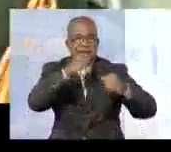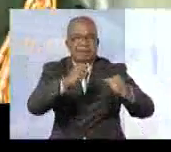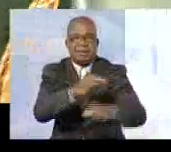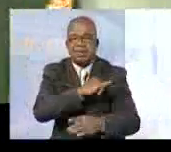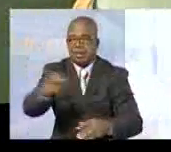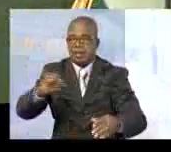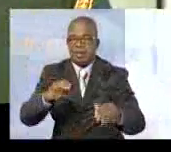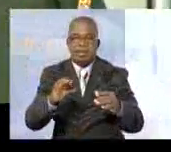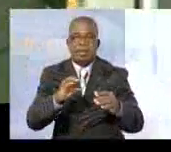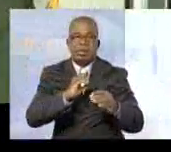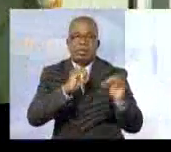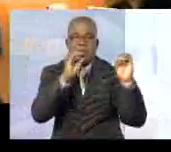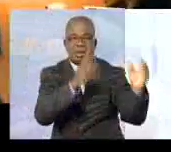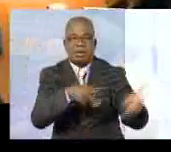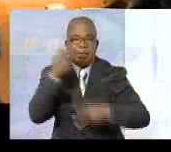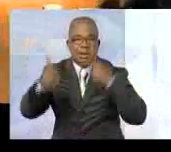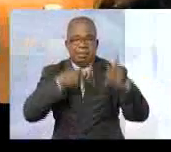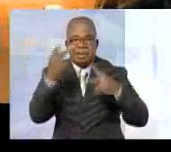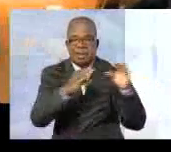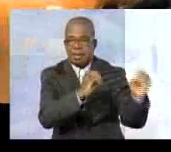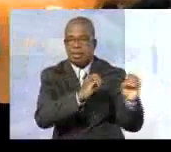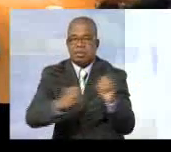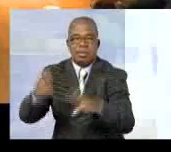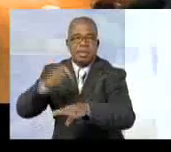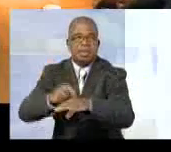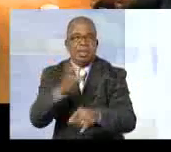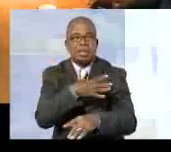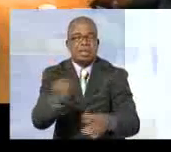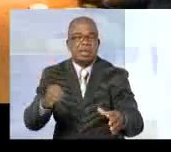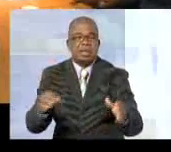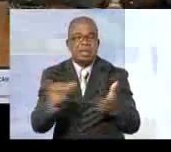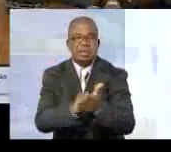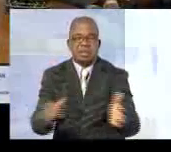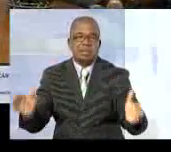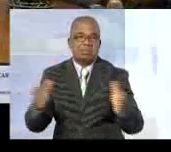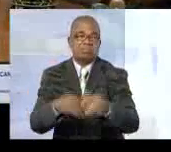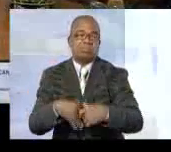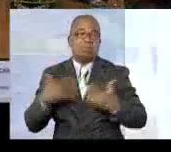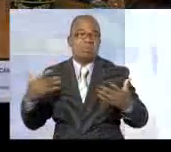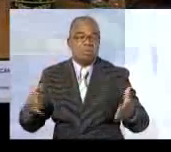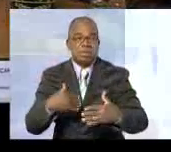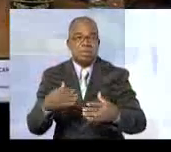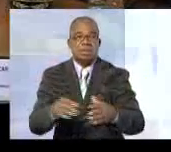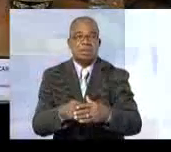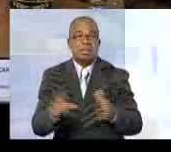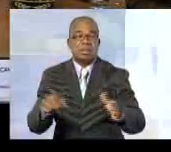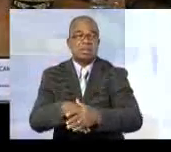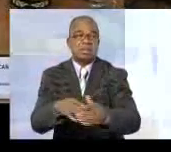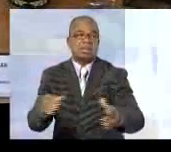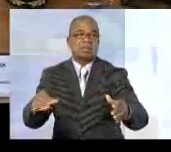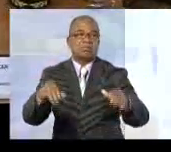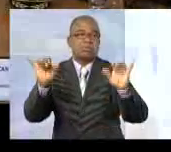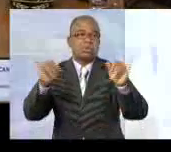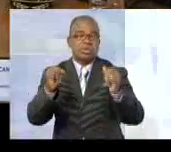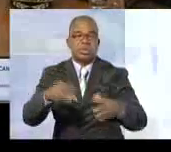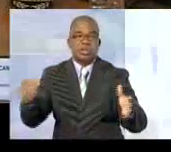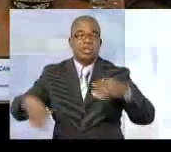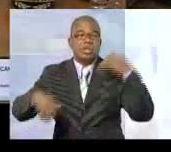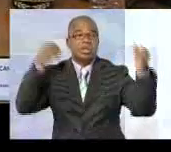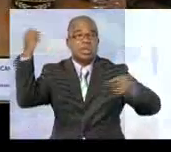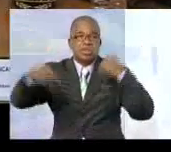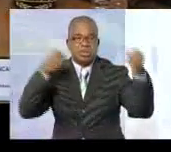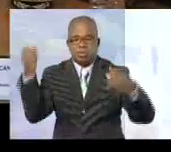été question de l'organisation actuelle de cette rencontre sportive ici à Abidjan, qui selon les organisateurs se déroule